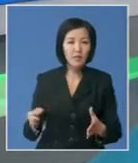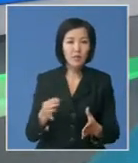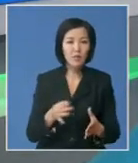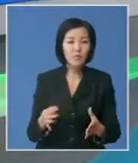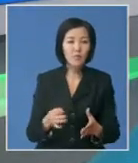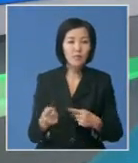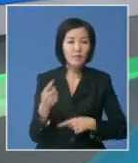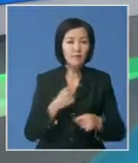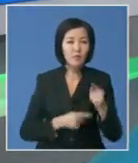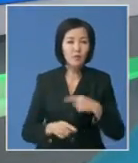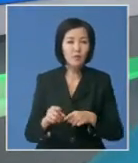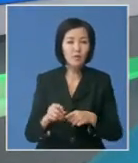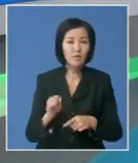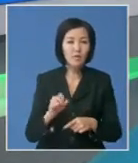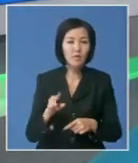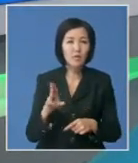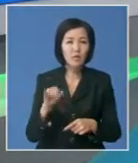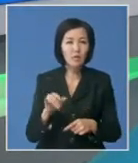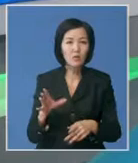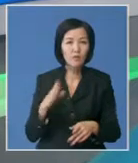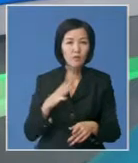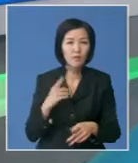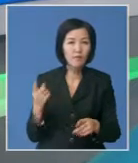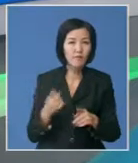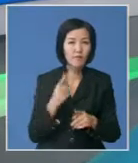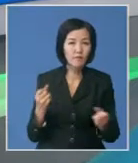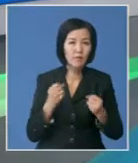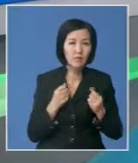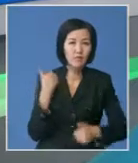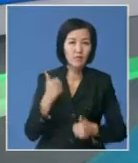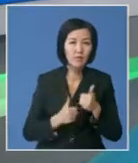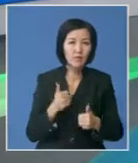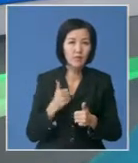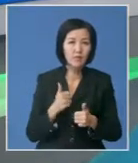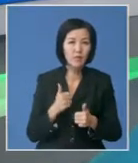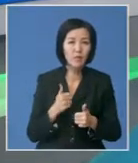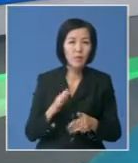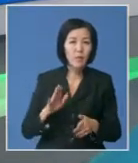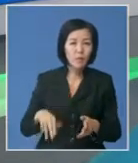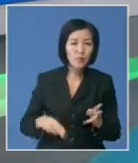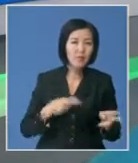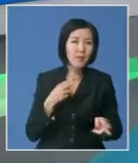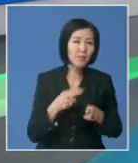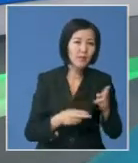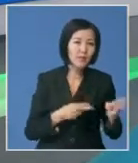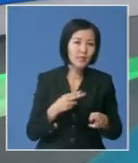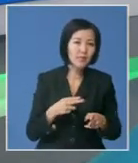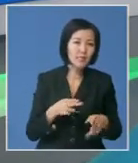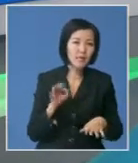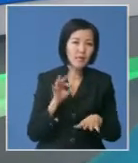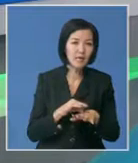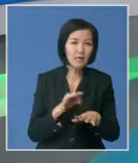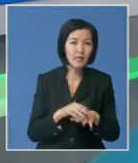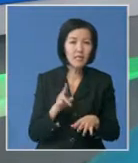области вернулись из акта где прошли первые открытые спортивные соревнования среди людей после трансплантации и пациентов на